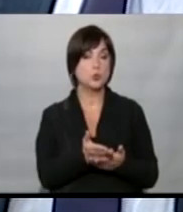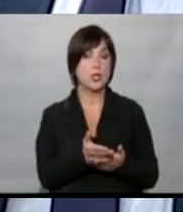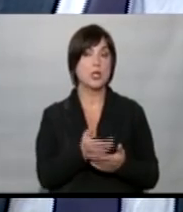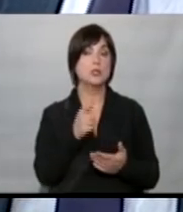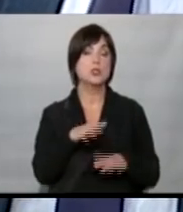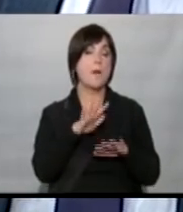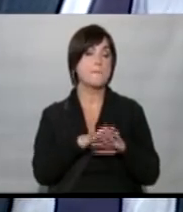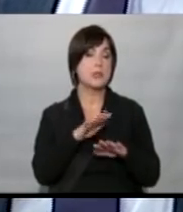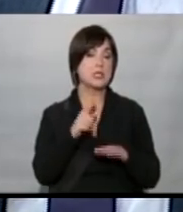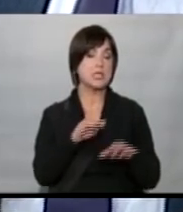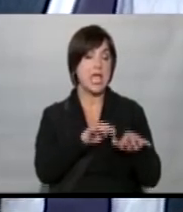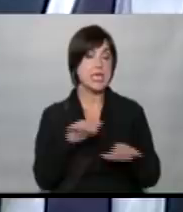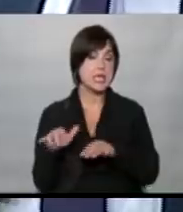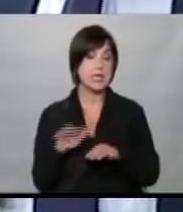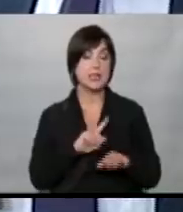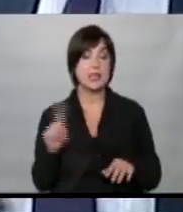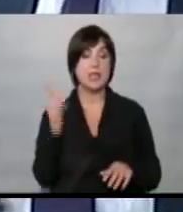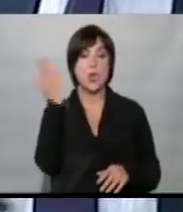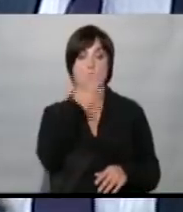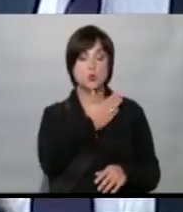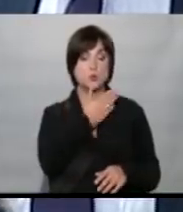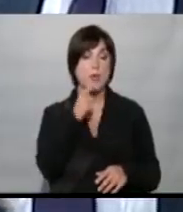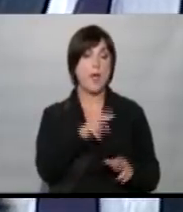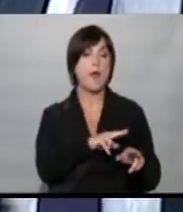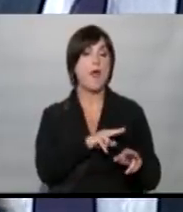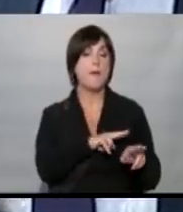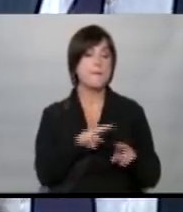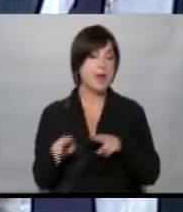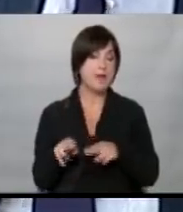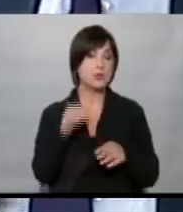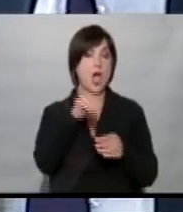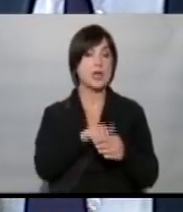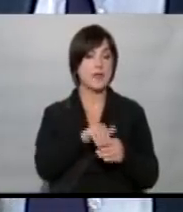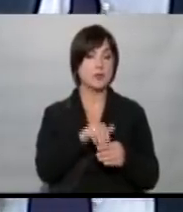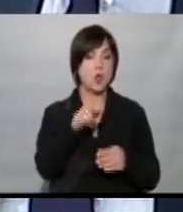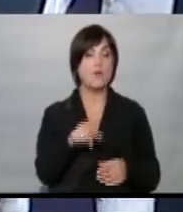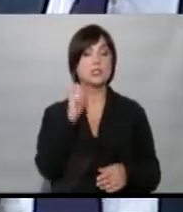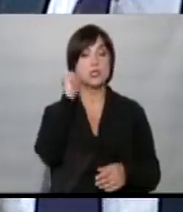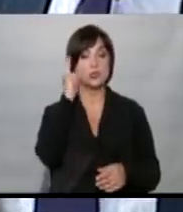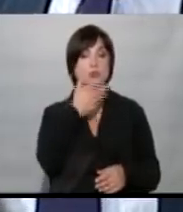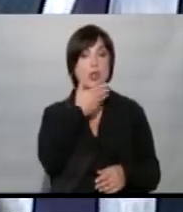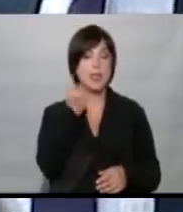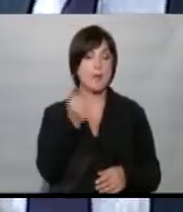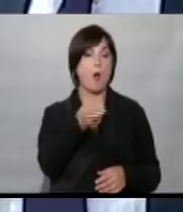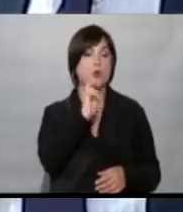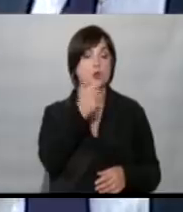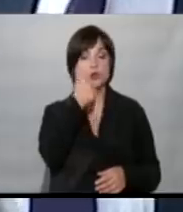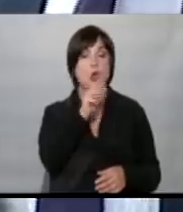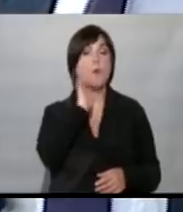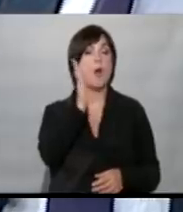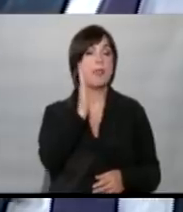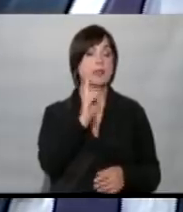со математичка игра да не успе формално правно, да не успе референдум. И тоа се случи и сега немаме одговор што